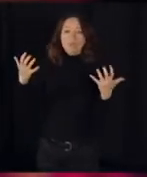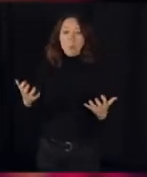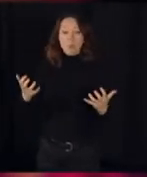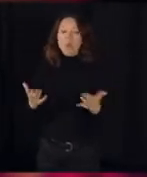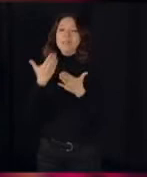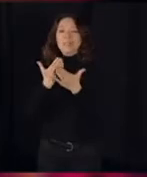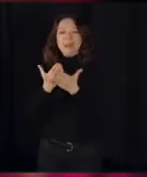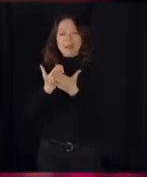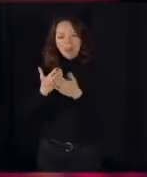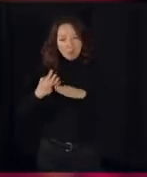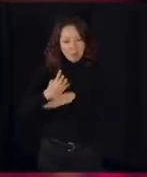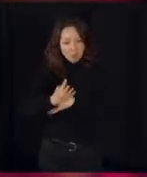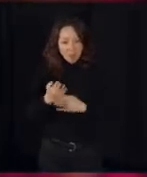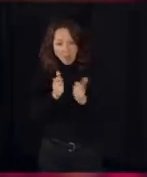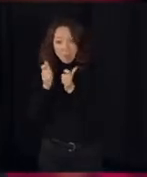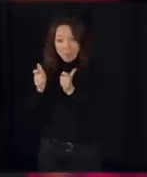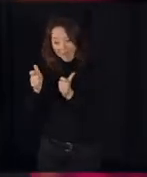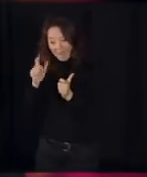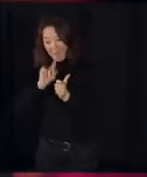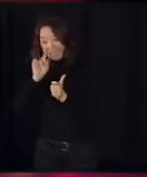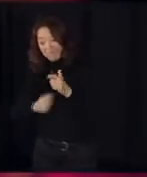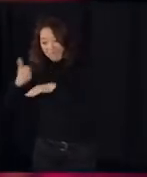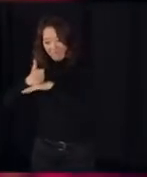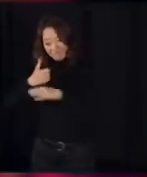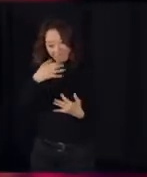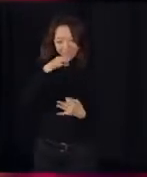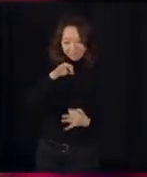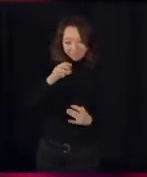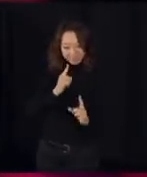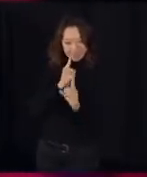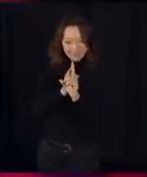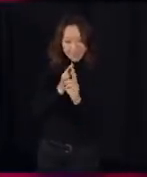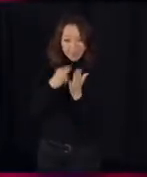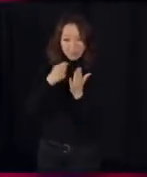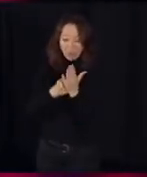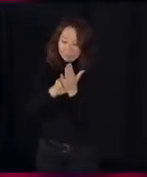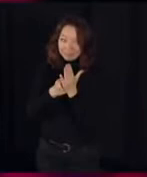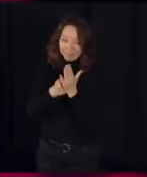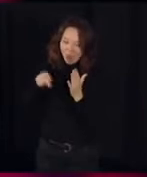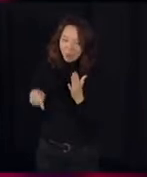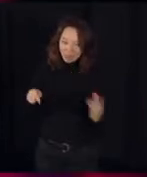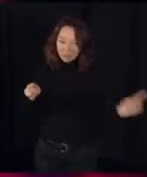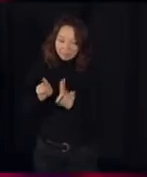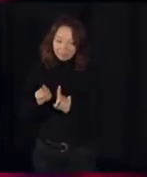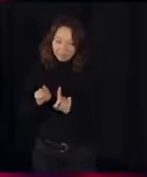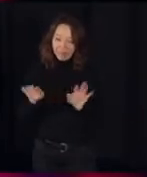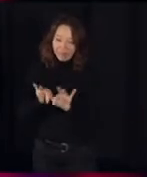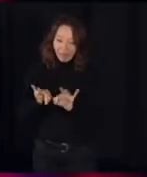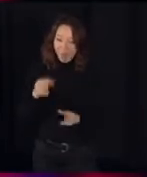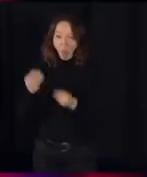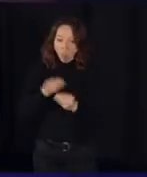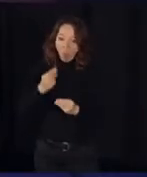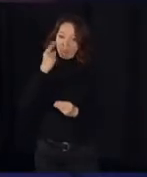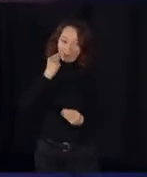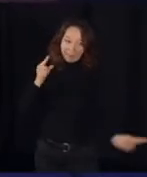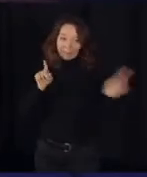femme sera présenté à une banque, elle n'aura pas intérêt à envoyer plutôt son père, son frère, ou peut-être son compagnon